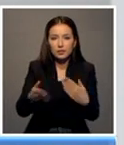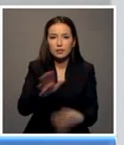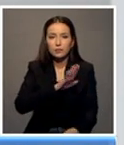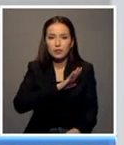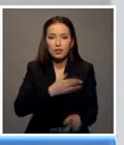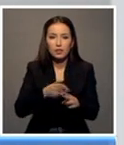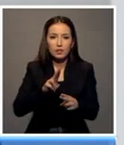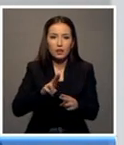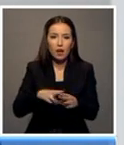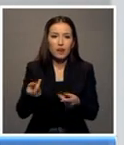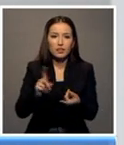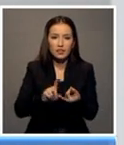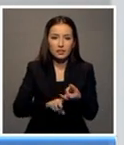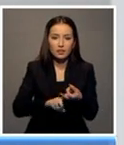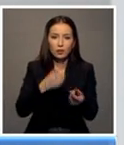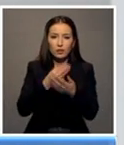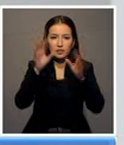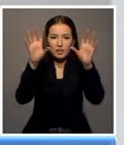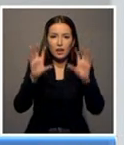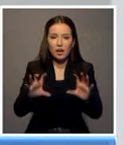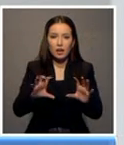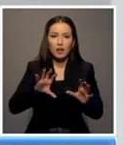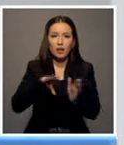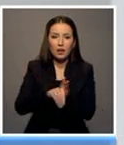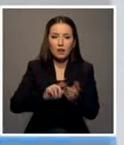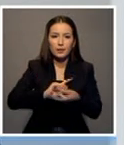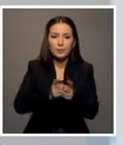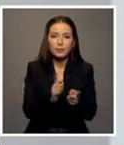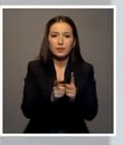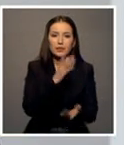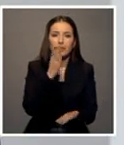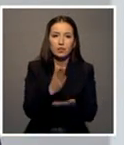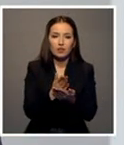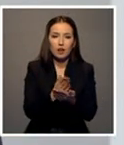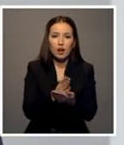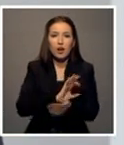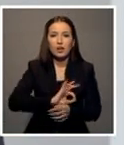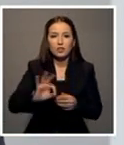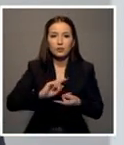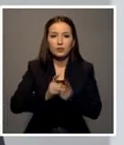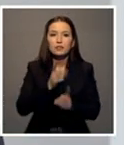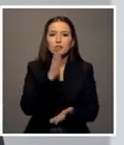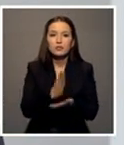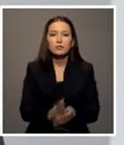алмасудың арқасында бүгін заңдарға енгізіп жатырмыз, жақсы өзіміздеріміз өзгерістерді.